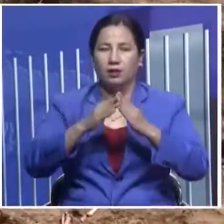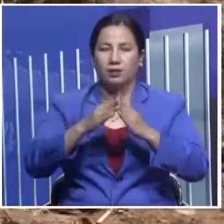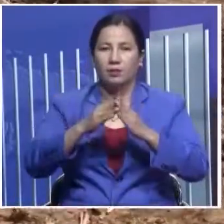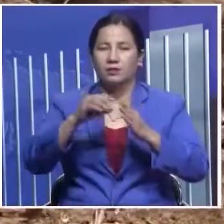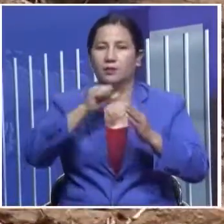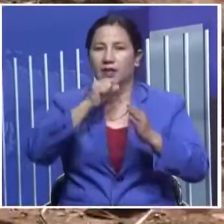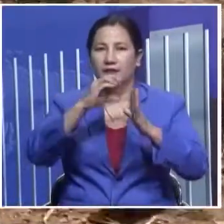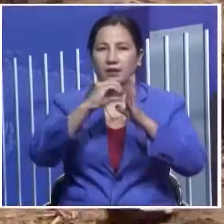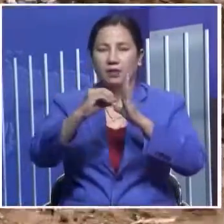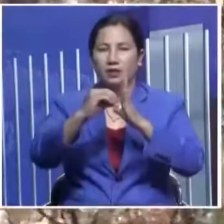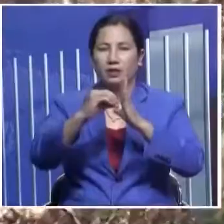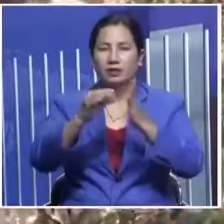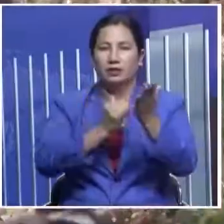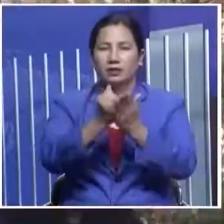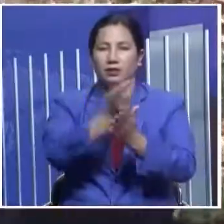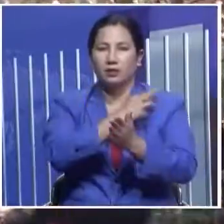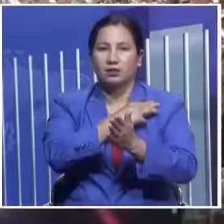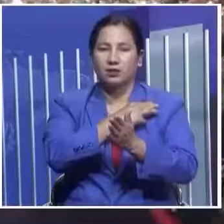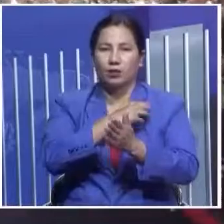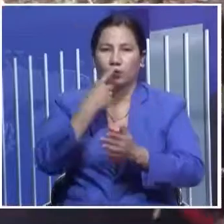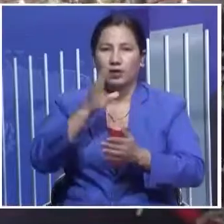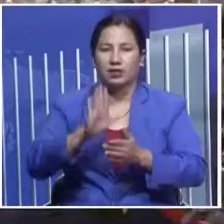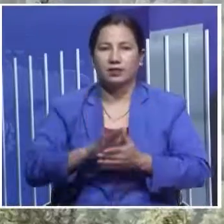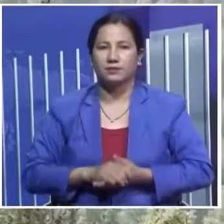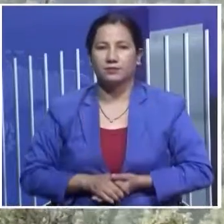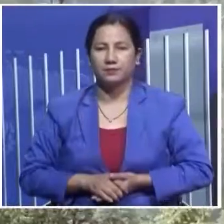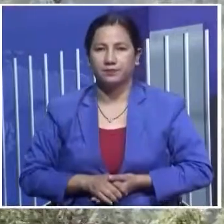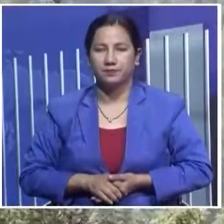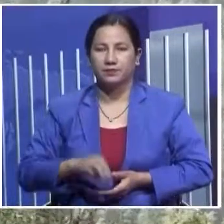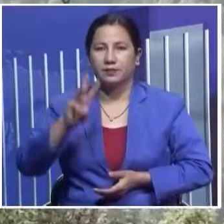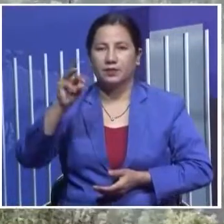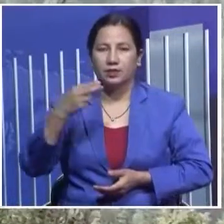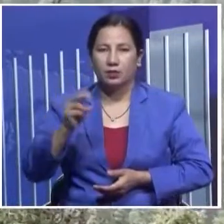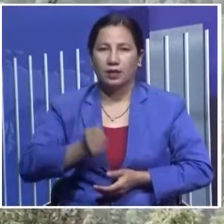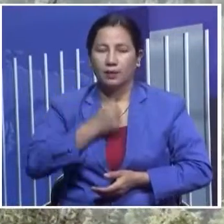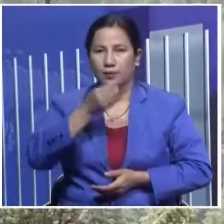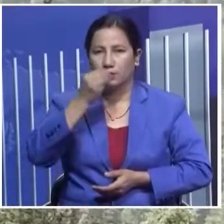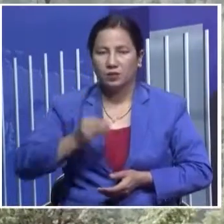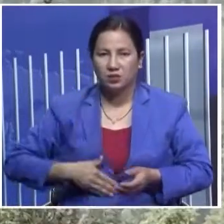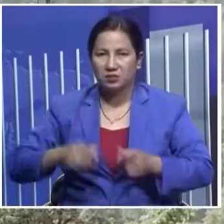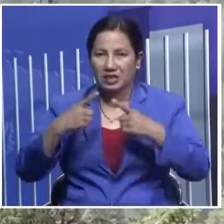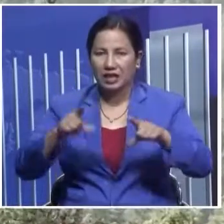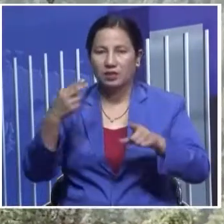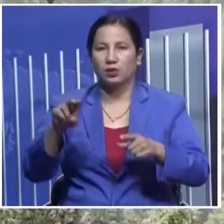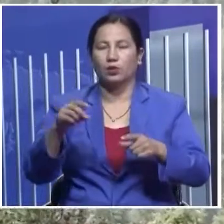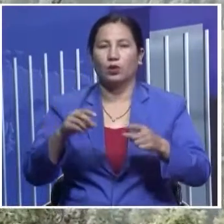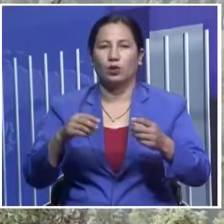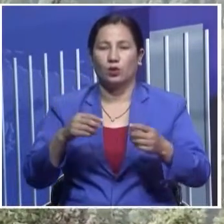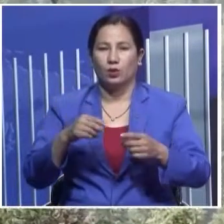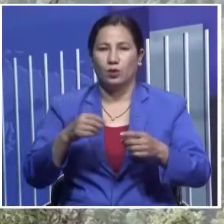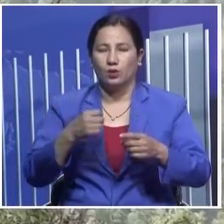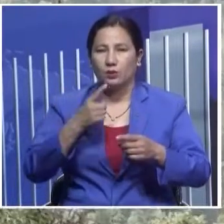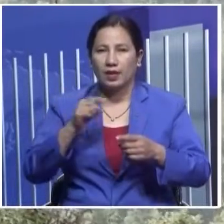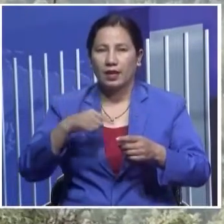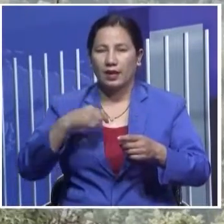पाल्न लागेको कृषक किशोर भण्डारीको भनाइरहेको छ। 30 यो आफ्नो बेरोजगारी भएको हुनाले आफ्नो